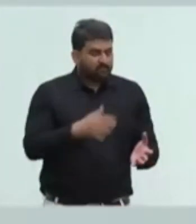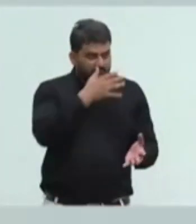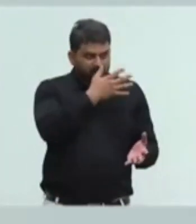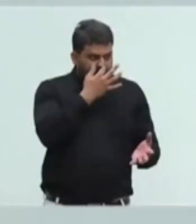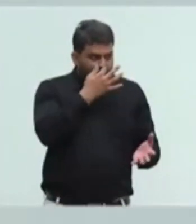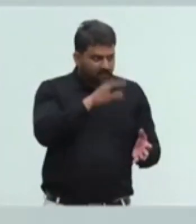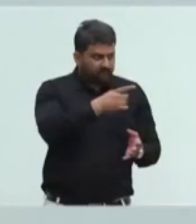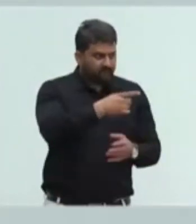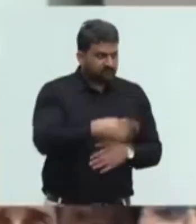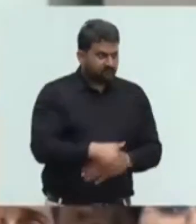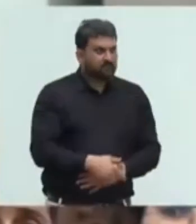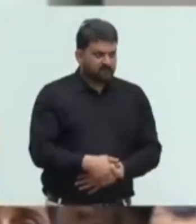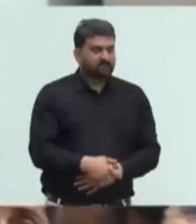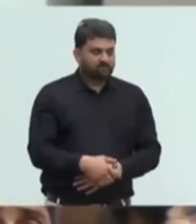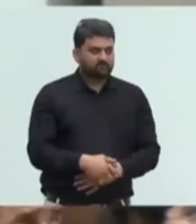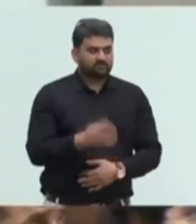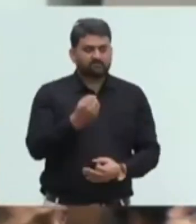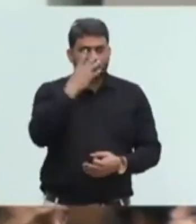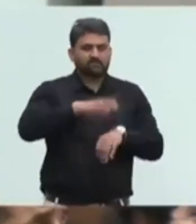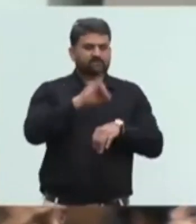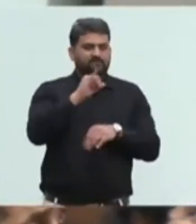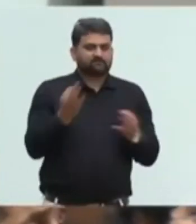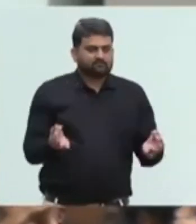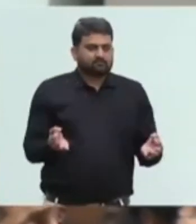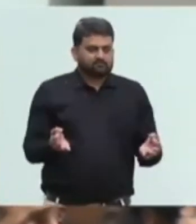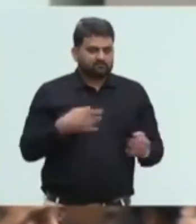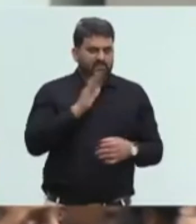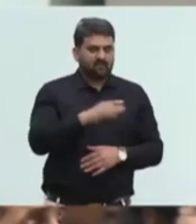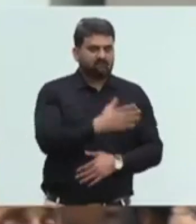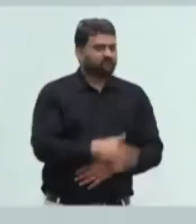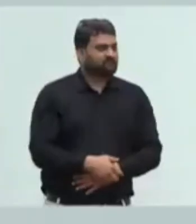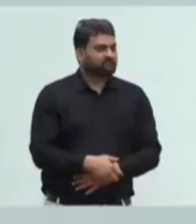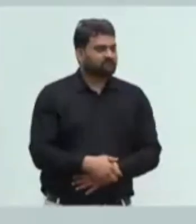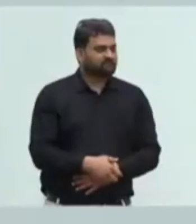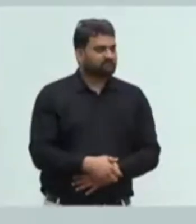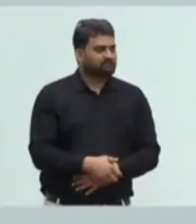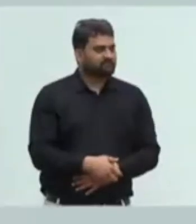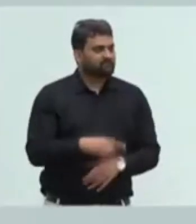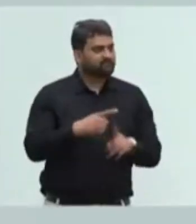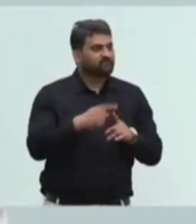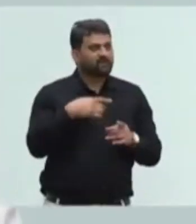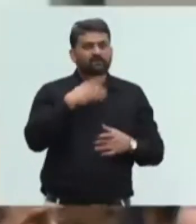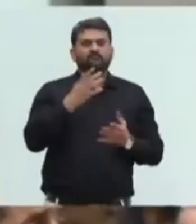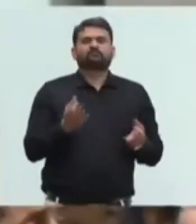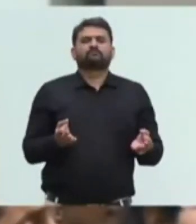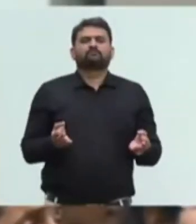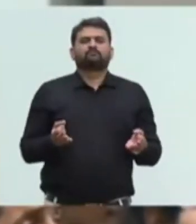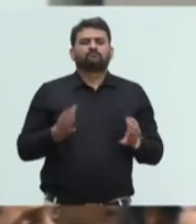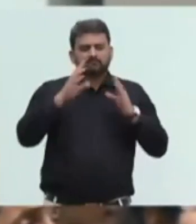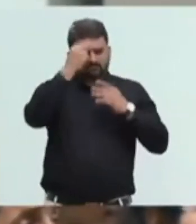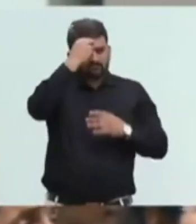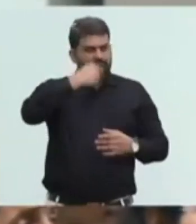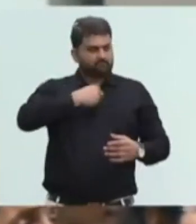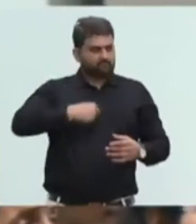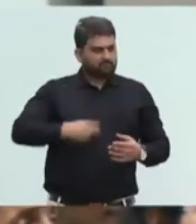हुआ है को भी हम ऐप तथा रहा हूं काफी टाइम से योगा और मेडिटेशन करते हो